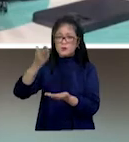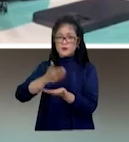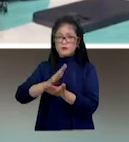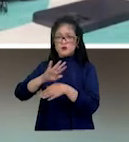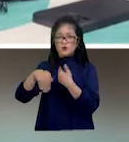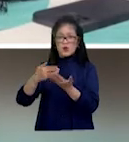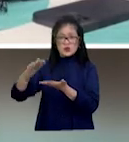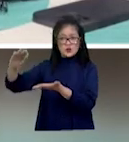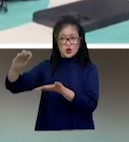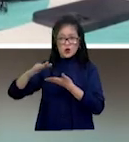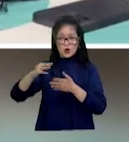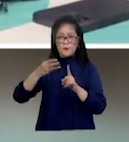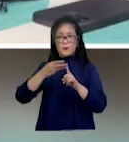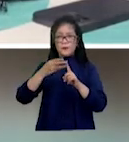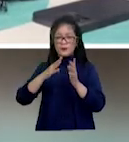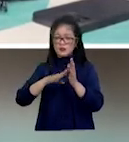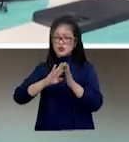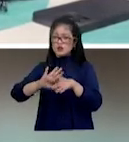SPBU secara